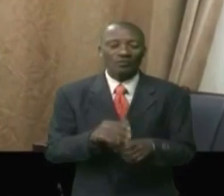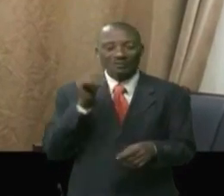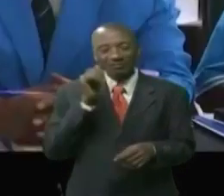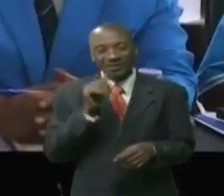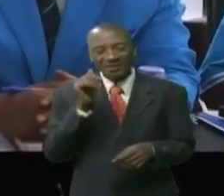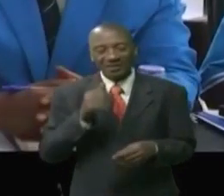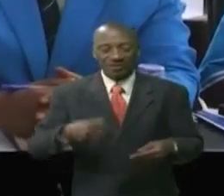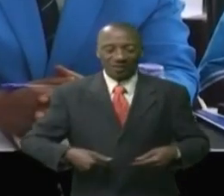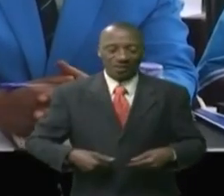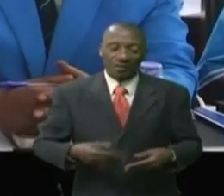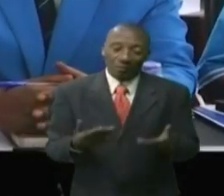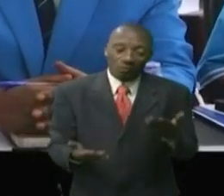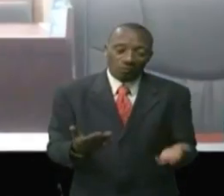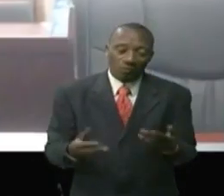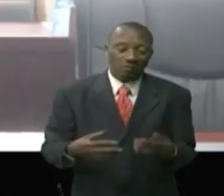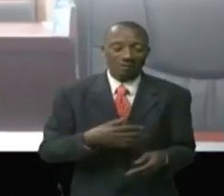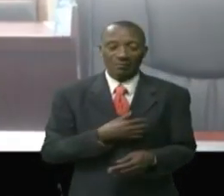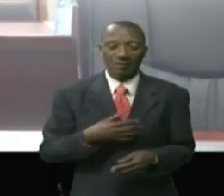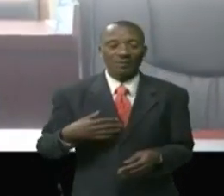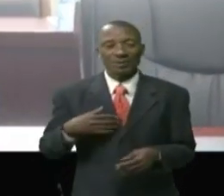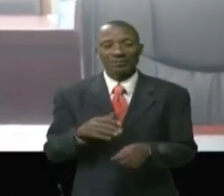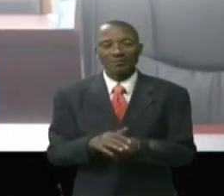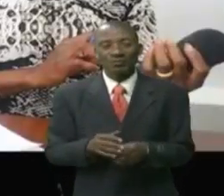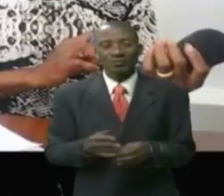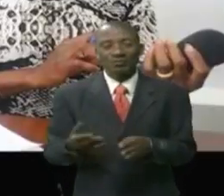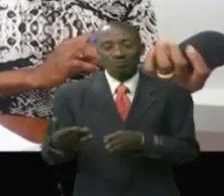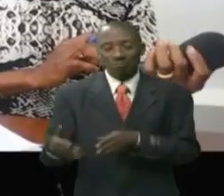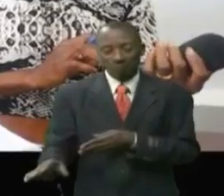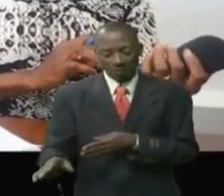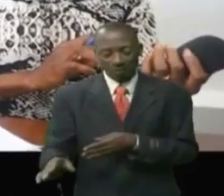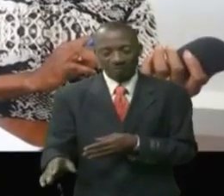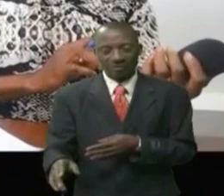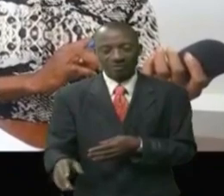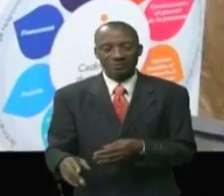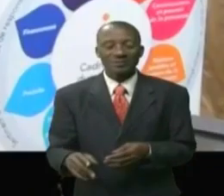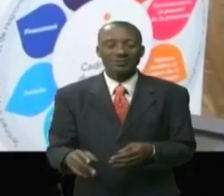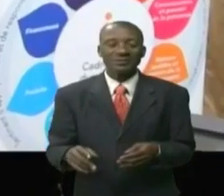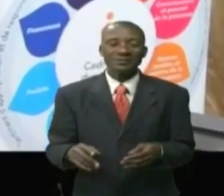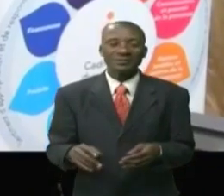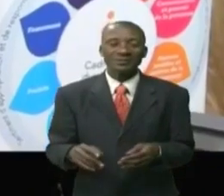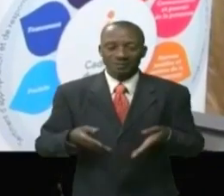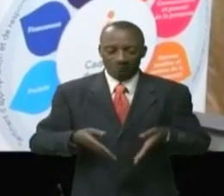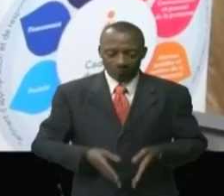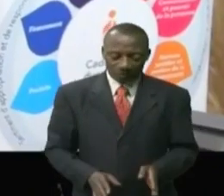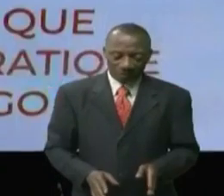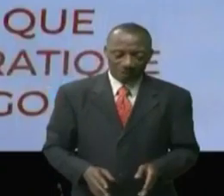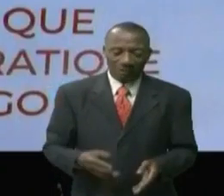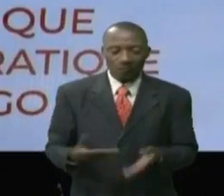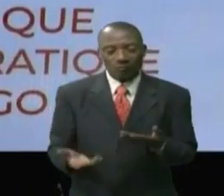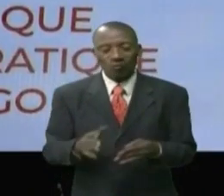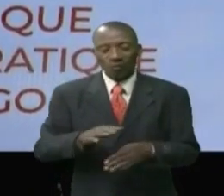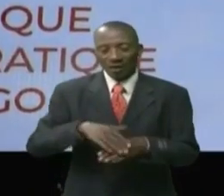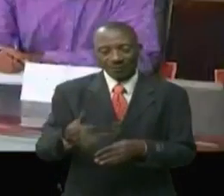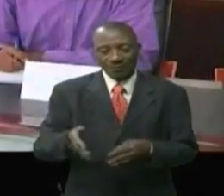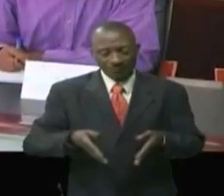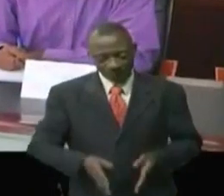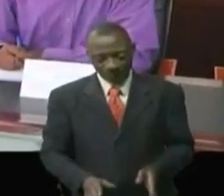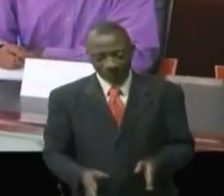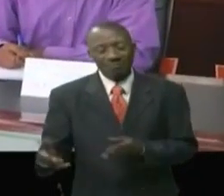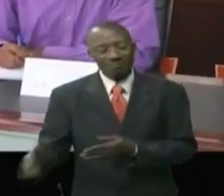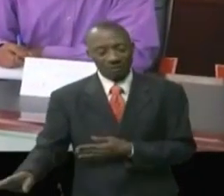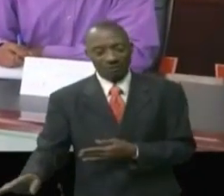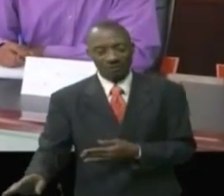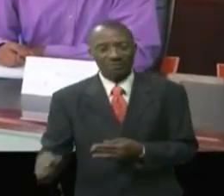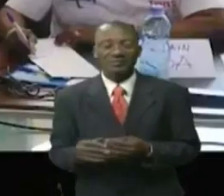la direction de la conseillère principale du gouverneur en charge du genre et jeunesse madame priscalouanda Kamala qui a salué la tenue de la